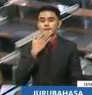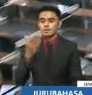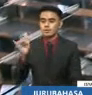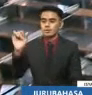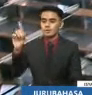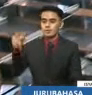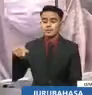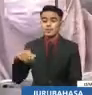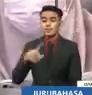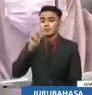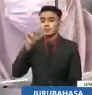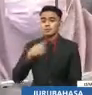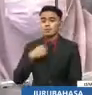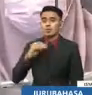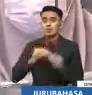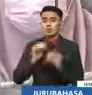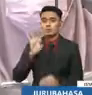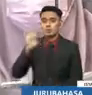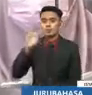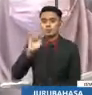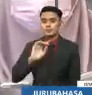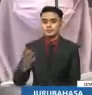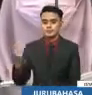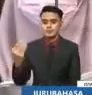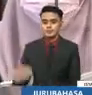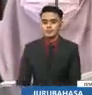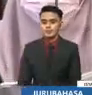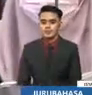Bikes soal dan saya 4 mohon jawaban